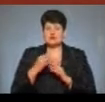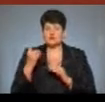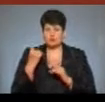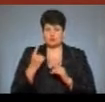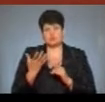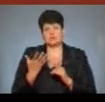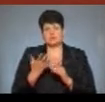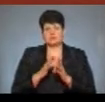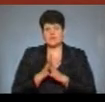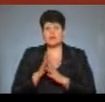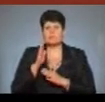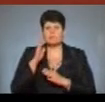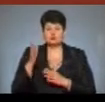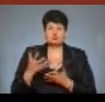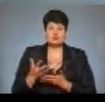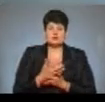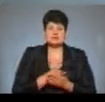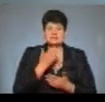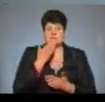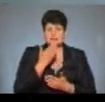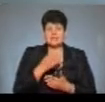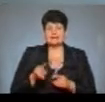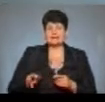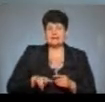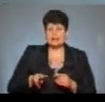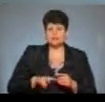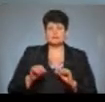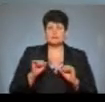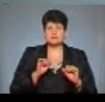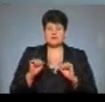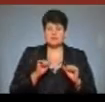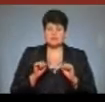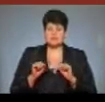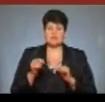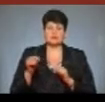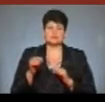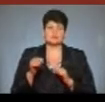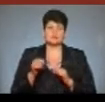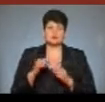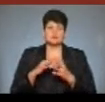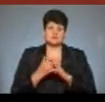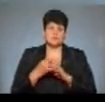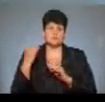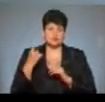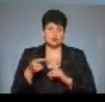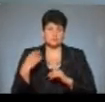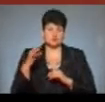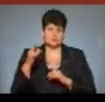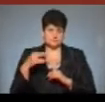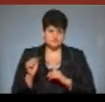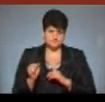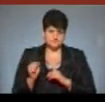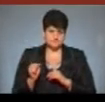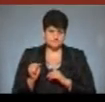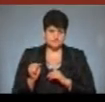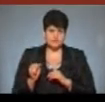та майбутнього урожаю, запитаємо Володимира Стахєва, директора департаменту агропромислового розвитку Тернопільської облдержадміністрації. Доброго вечора. Доброго вечора. Тож, власне,